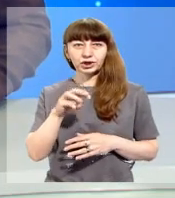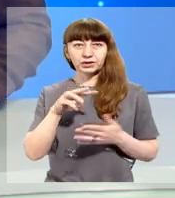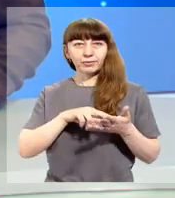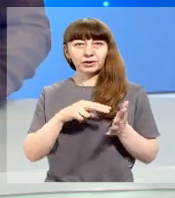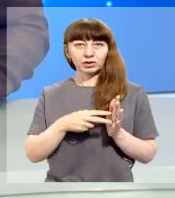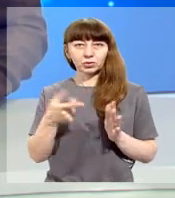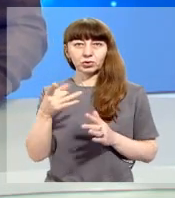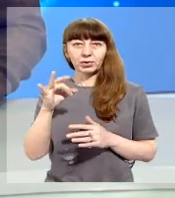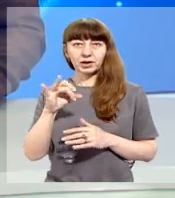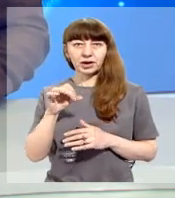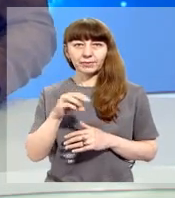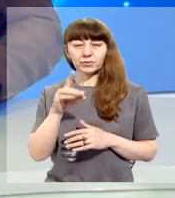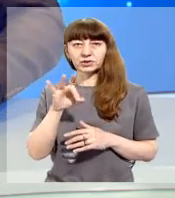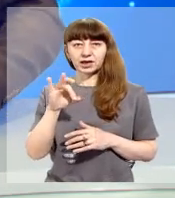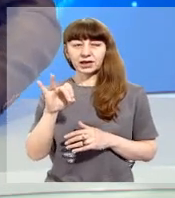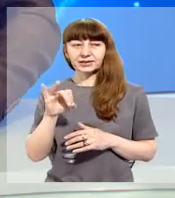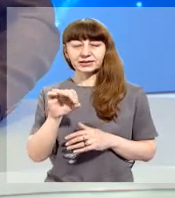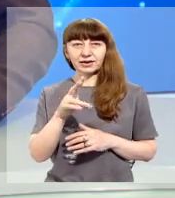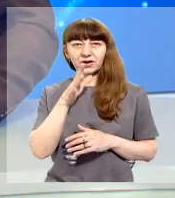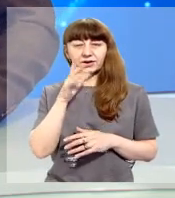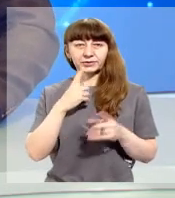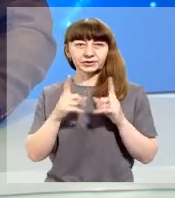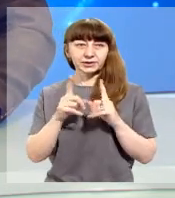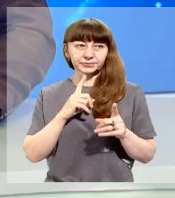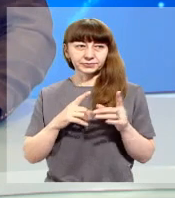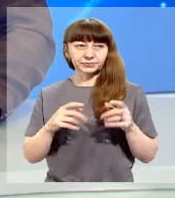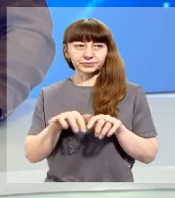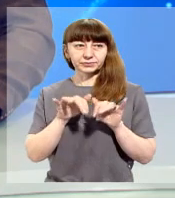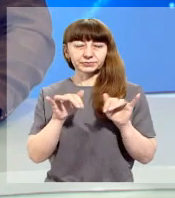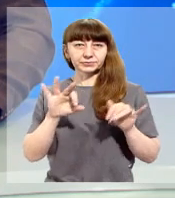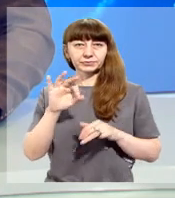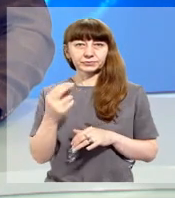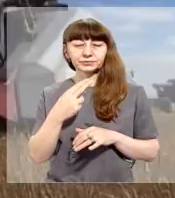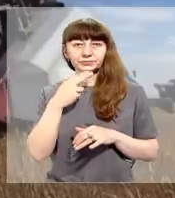мәліметті. Жиын барысында облыстың әлеуметтік экономикалық дамуы пысықталды.